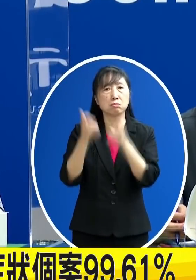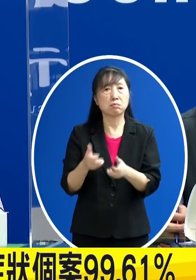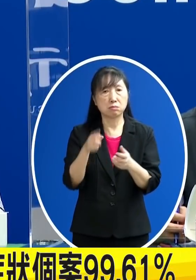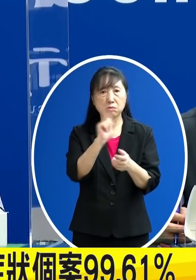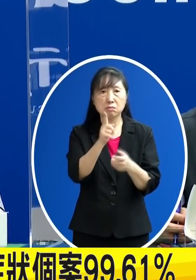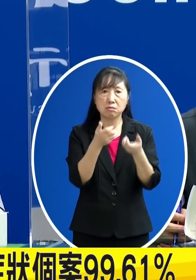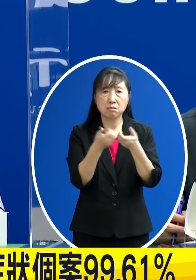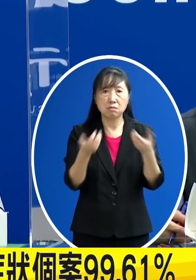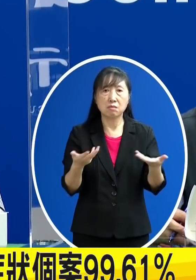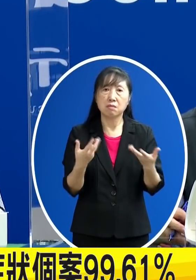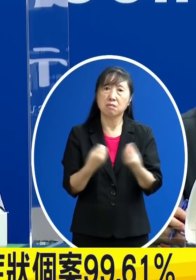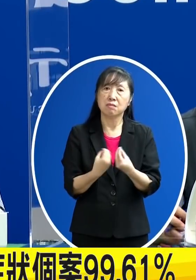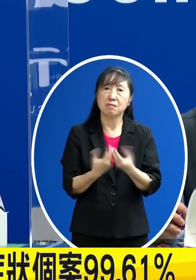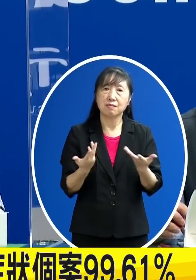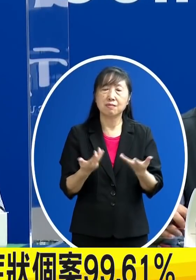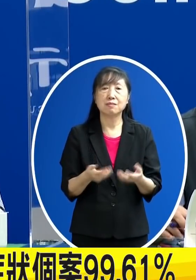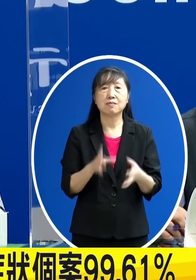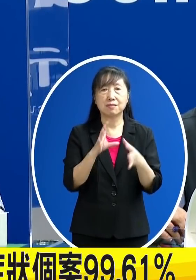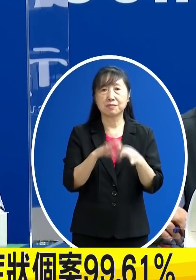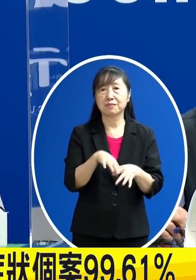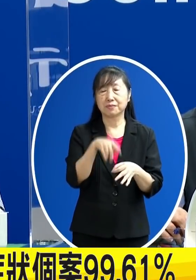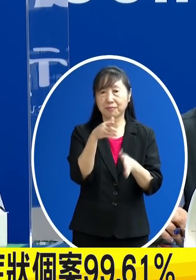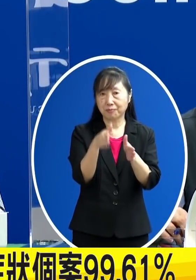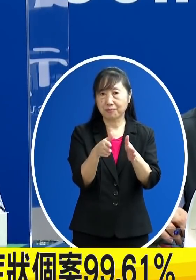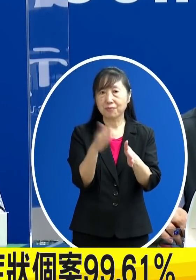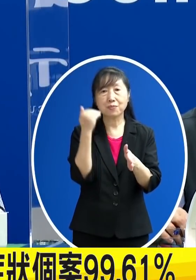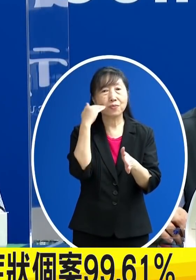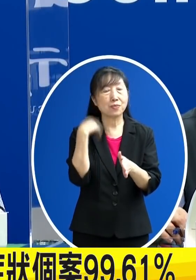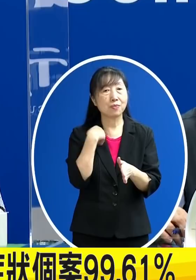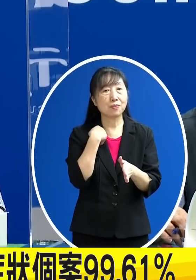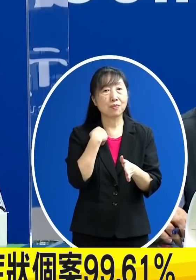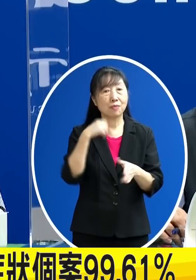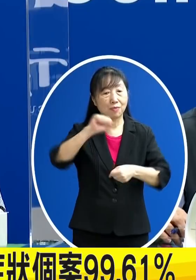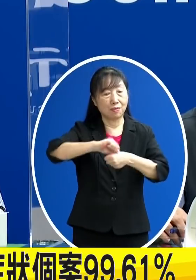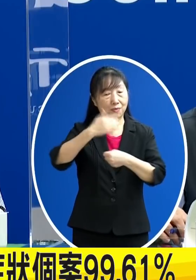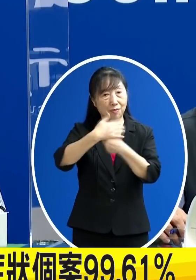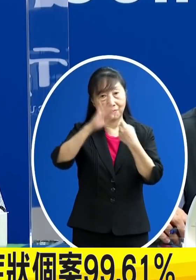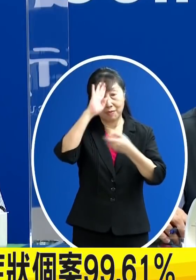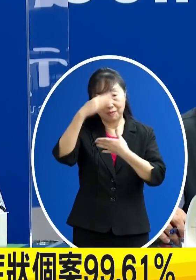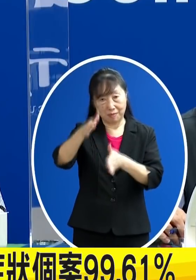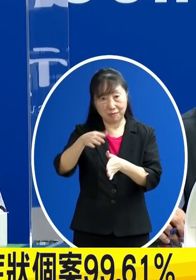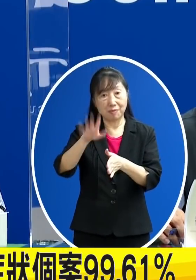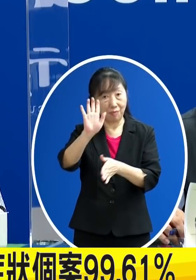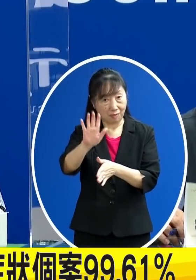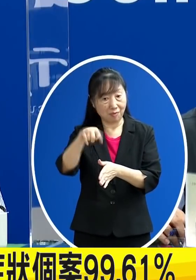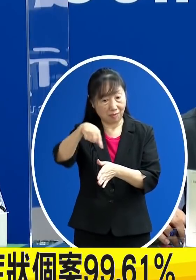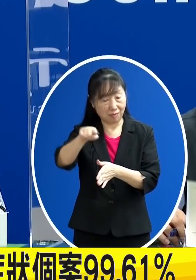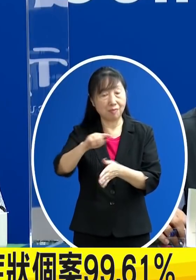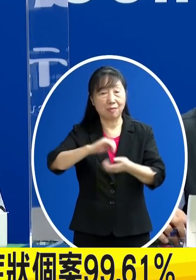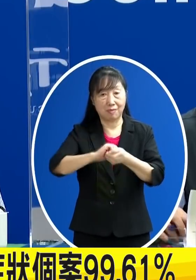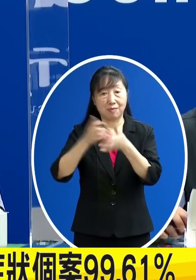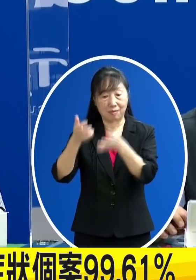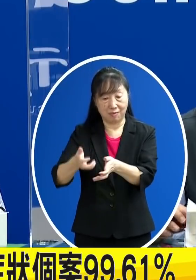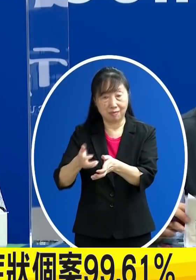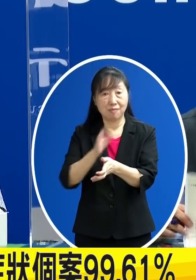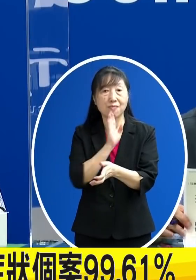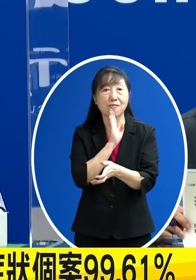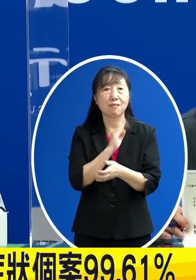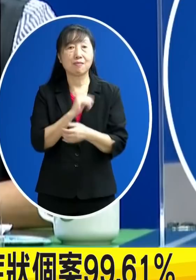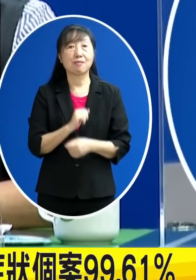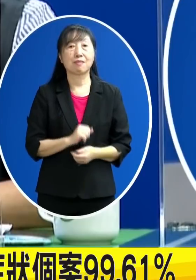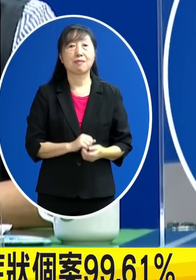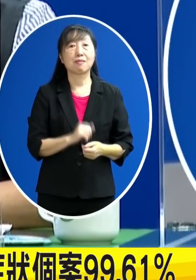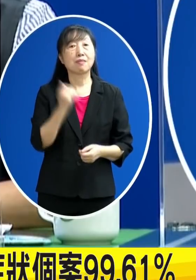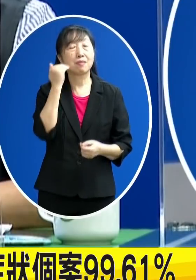那比较简单的操作型定义就是说，如果有住到加护病房的，一定是属于重哈。那有一些情形，可能他这